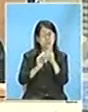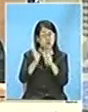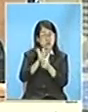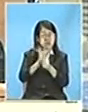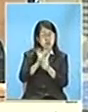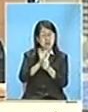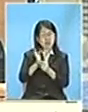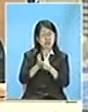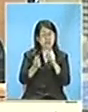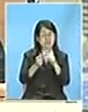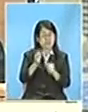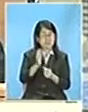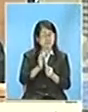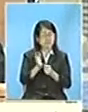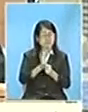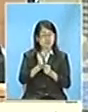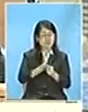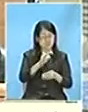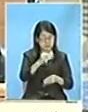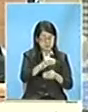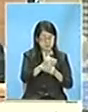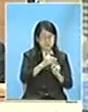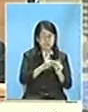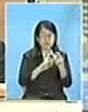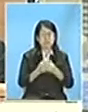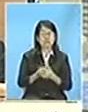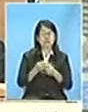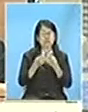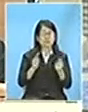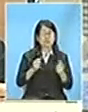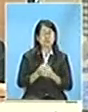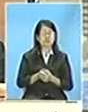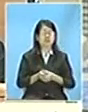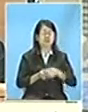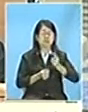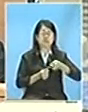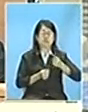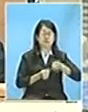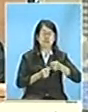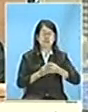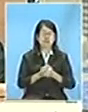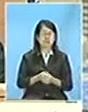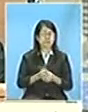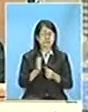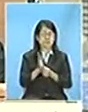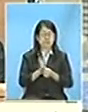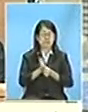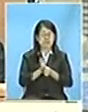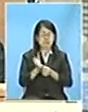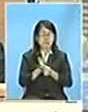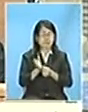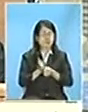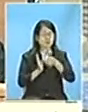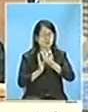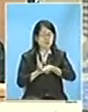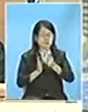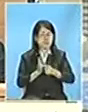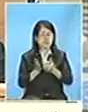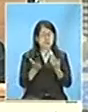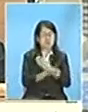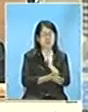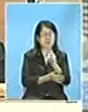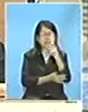างพระราชบัญญัติแก้ไขเพิ่มเติมซึ่งจะมีไม่มีผลทำให้มีการเปลี่ยนแปลงไปสู่ร่างพระราชบัญญัติเดิมนะฉะนั้นจึงขอความกรุณ